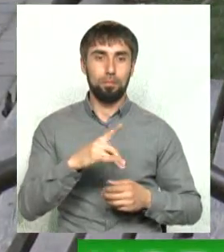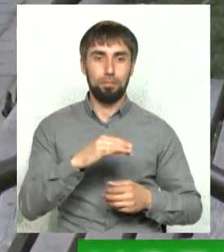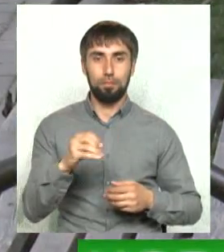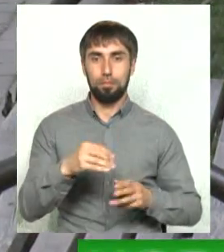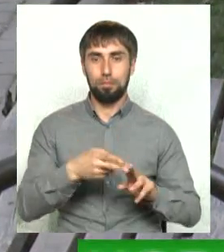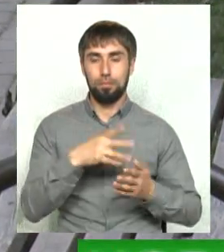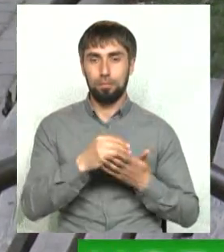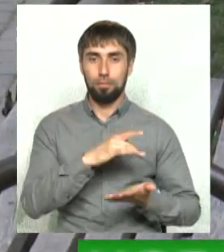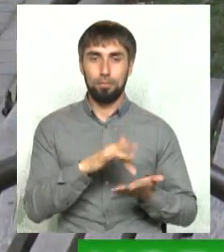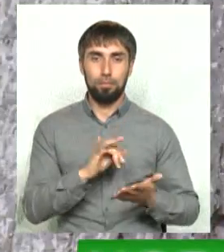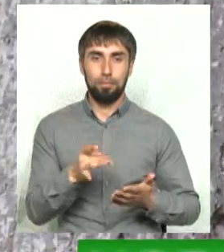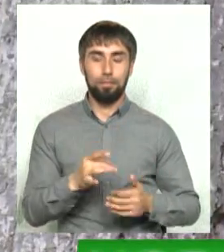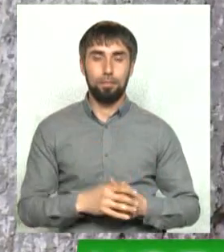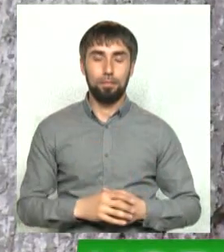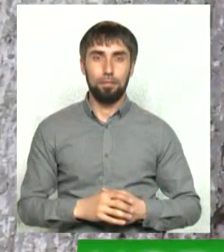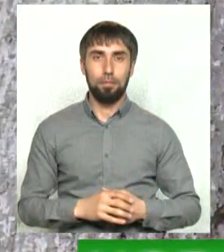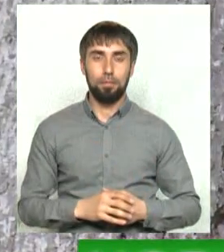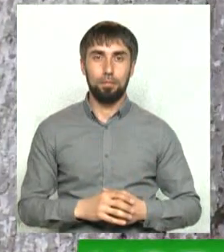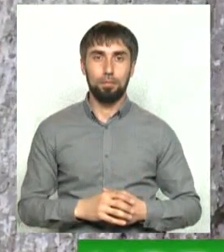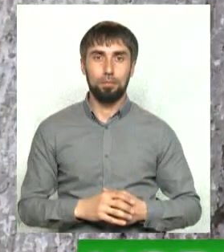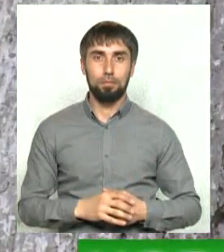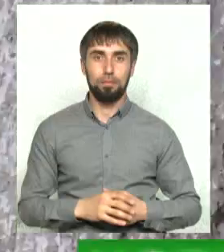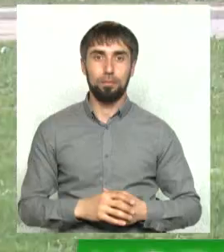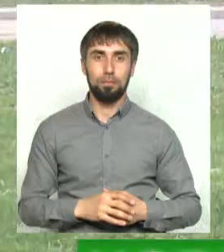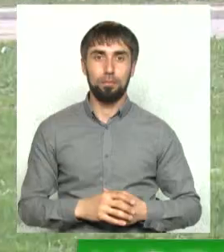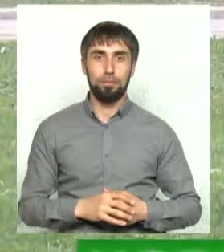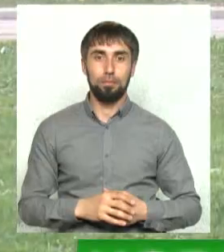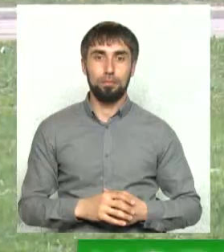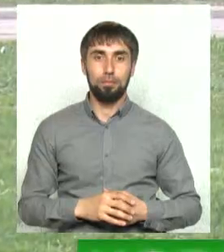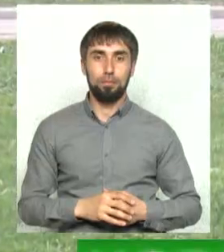своего города и региона. Дана Плиева, Тамерлан Ужахов, Новости 24.